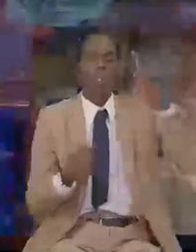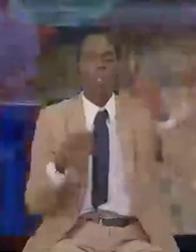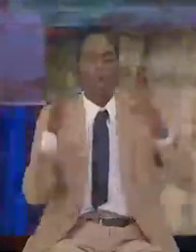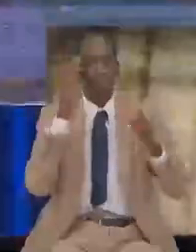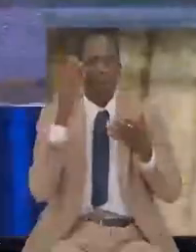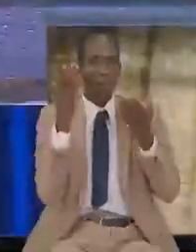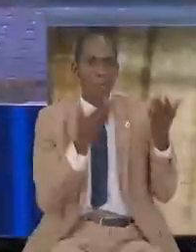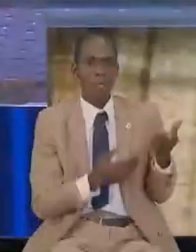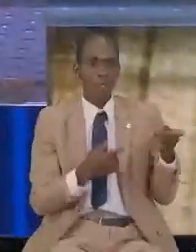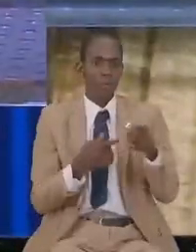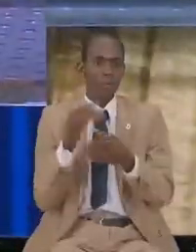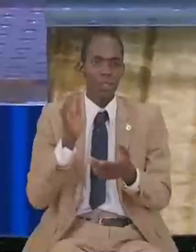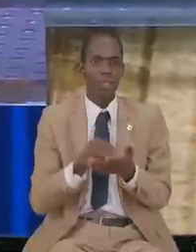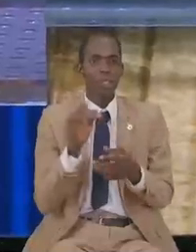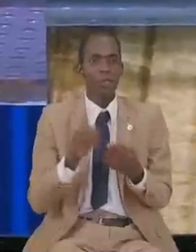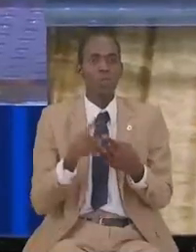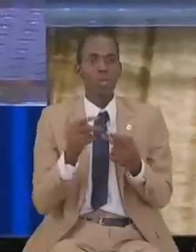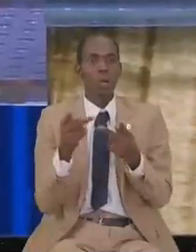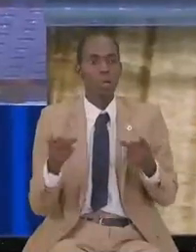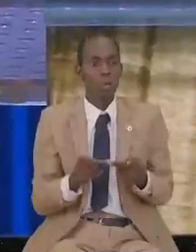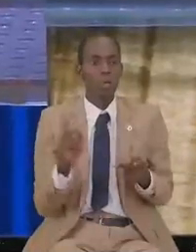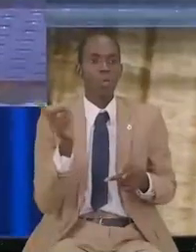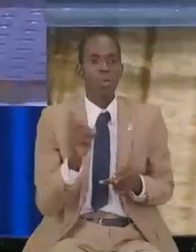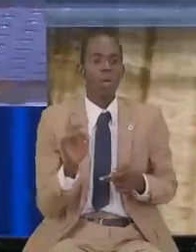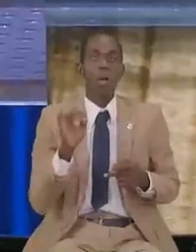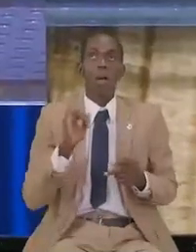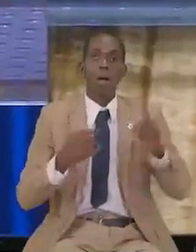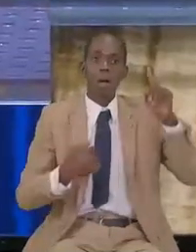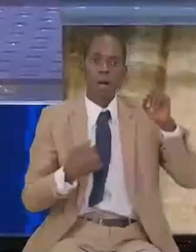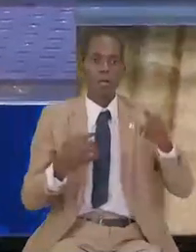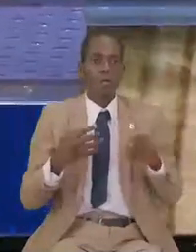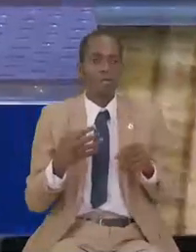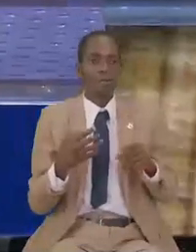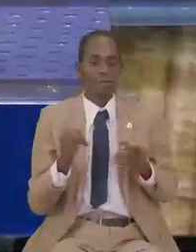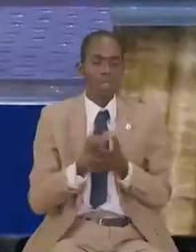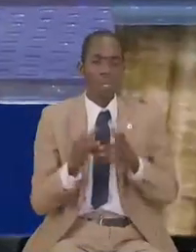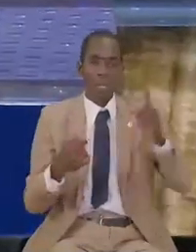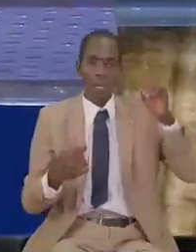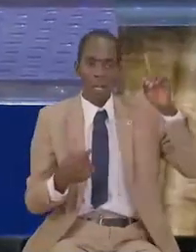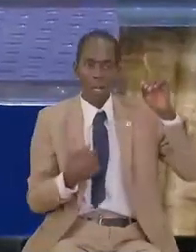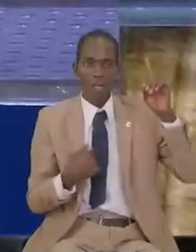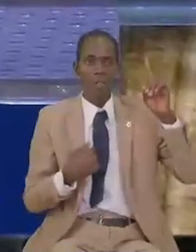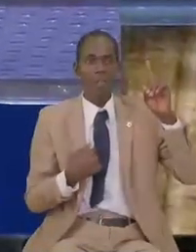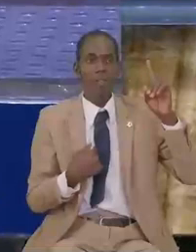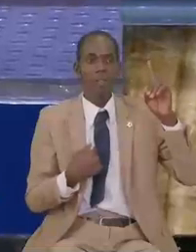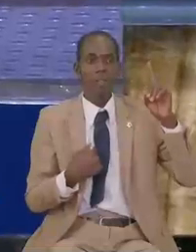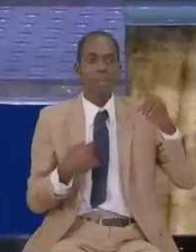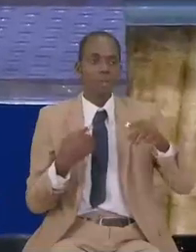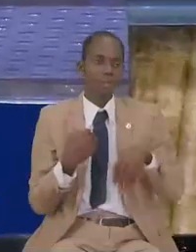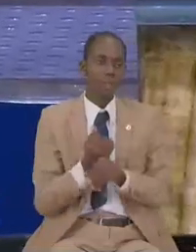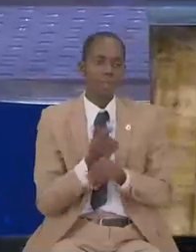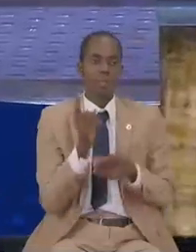lieu d'où je vous ai fait aller. Moi, je vous ai fait aller